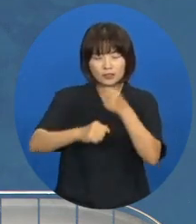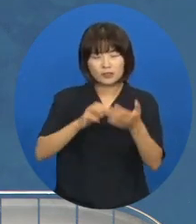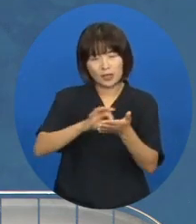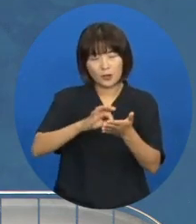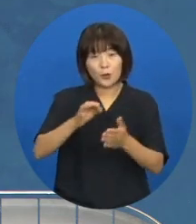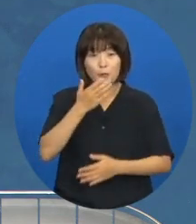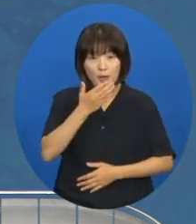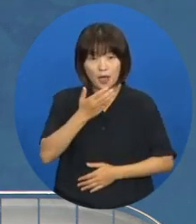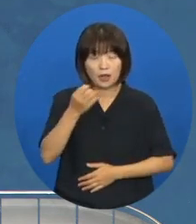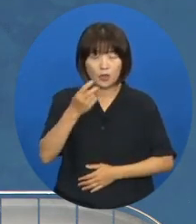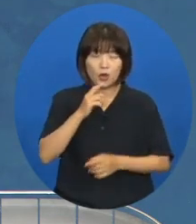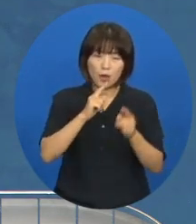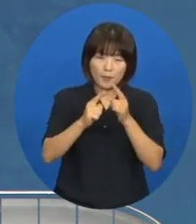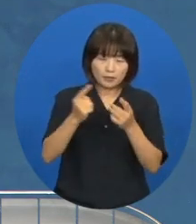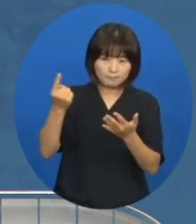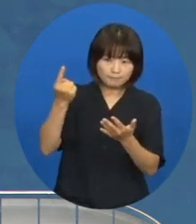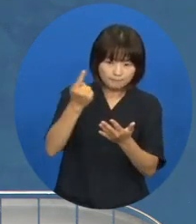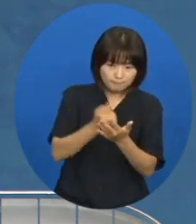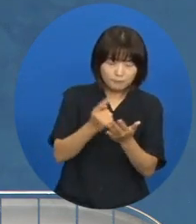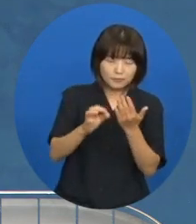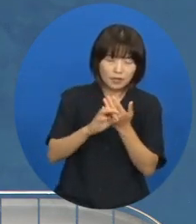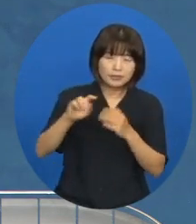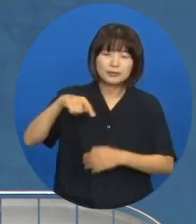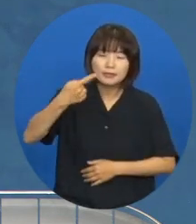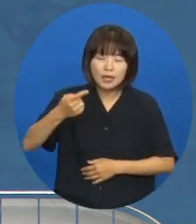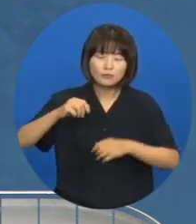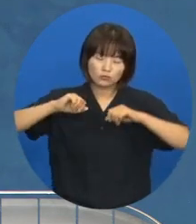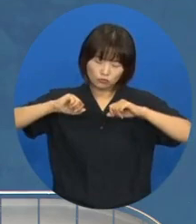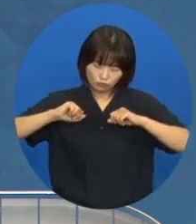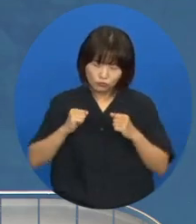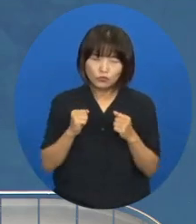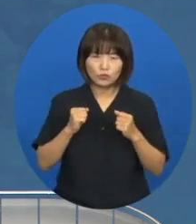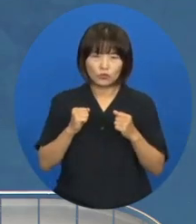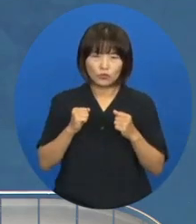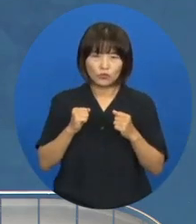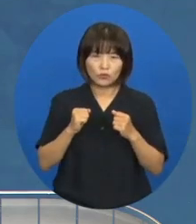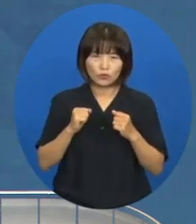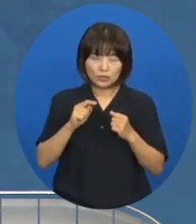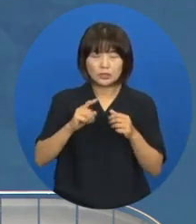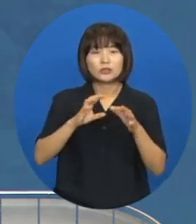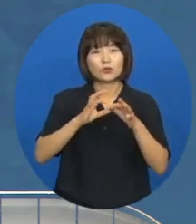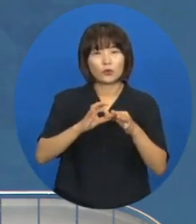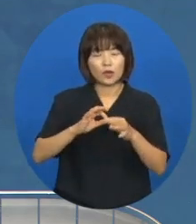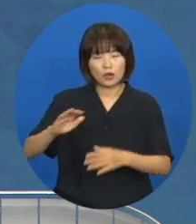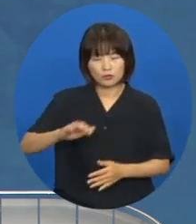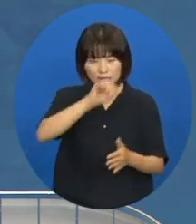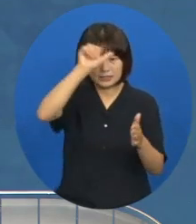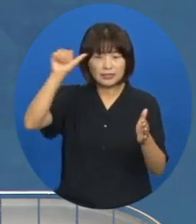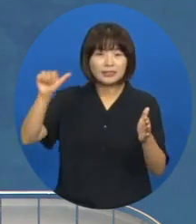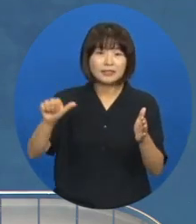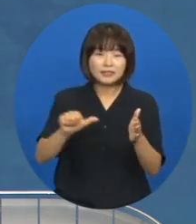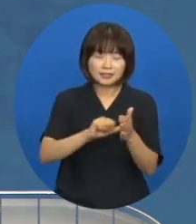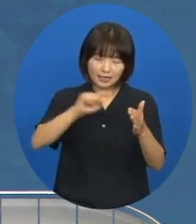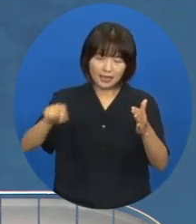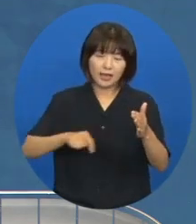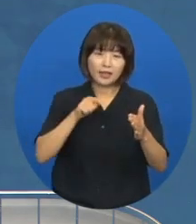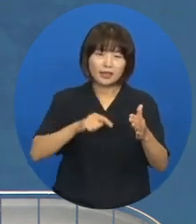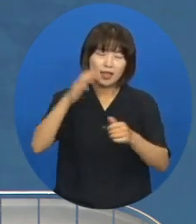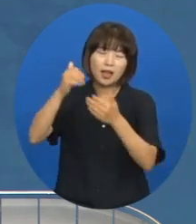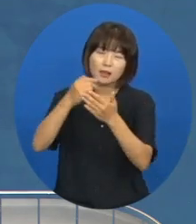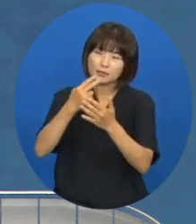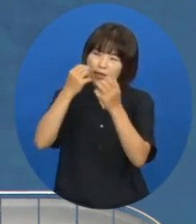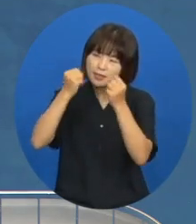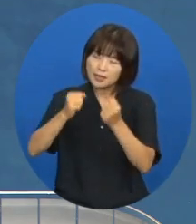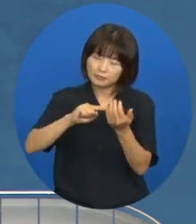임하면 그 다음은 순종이에요. 그것을 통해서 우리 인생 가운데 하나님의